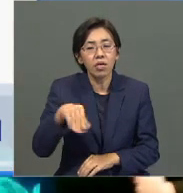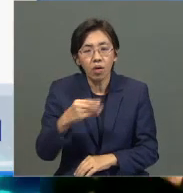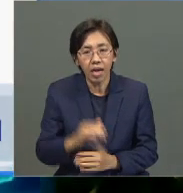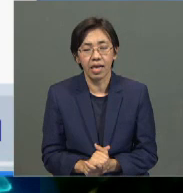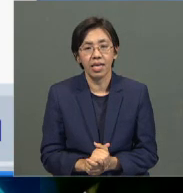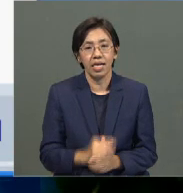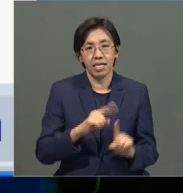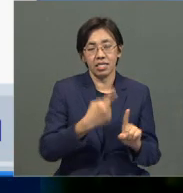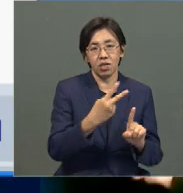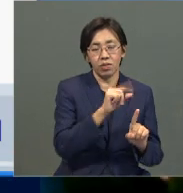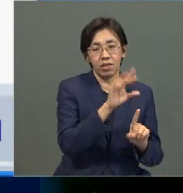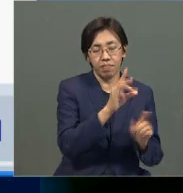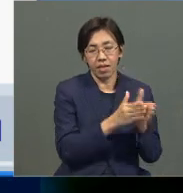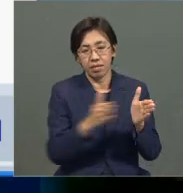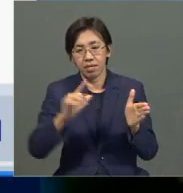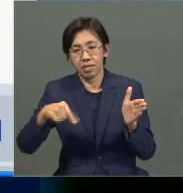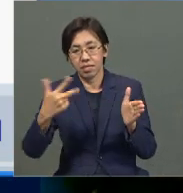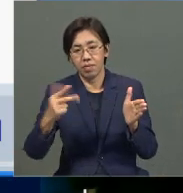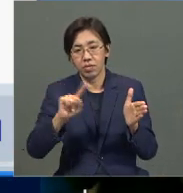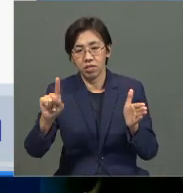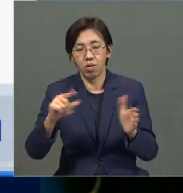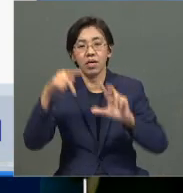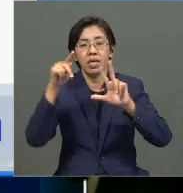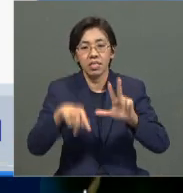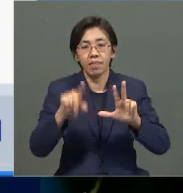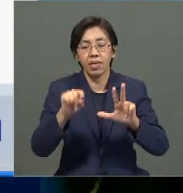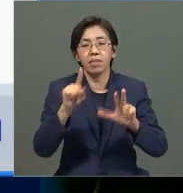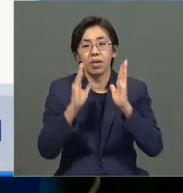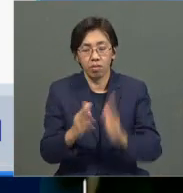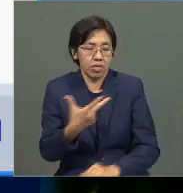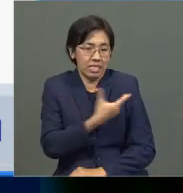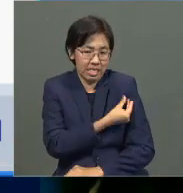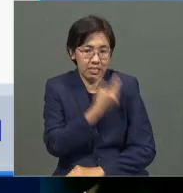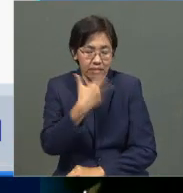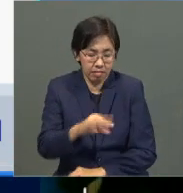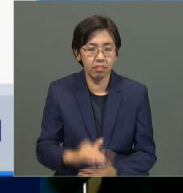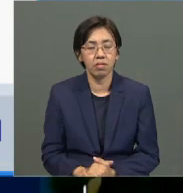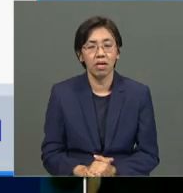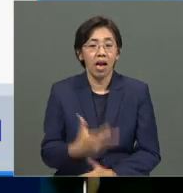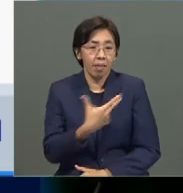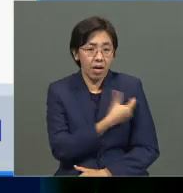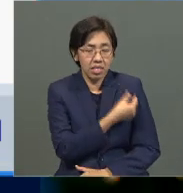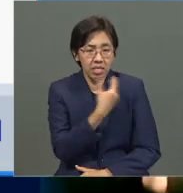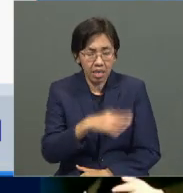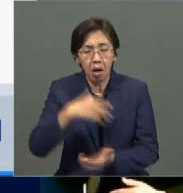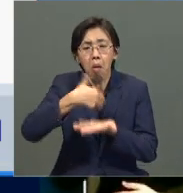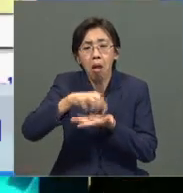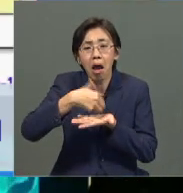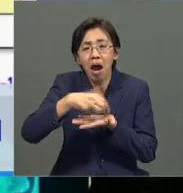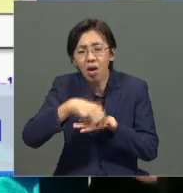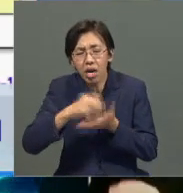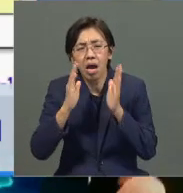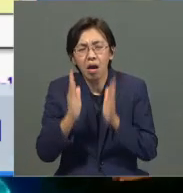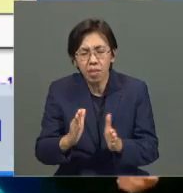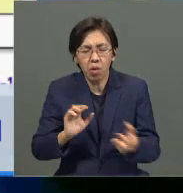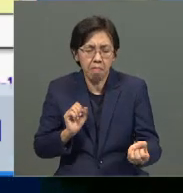28กุมภาพันธ์ถึง1มีนาคม 3,021 คนค่ะหลังจากฉีดไปอย่างที่เรียนไปเมื่อสักครู่นี้นะคะ